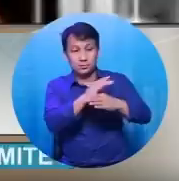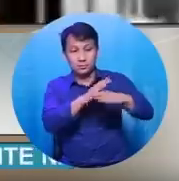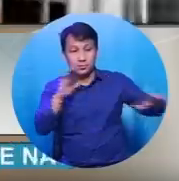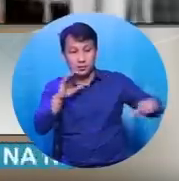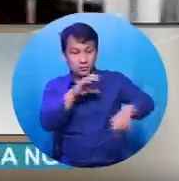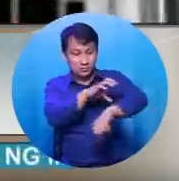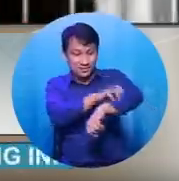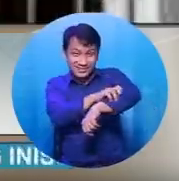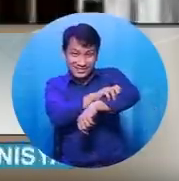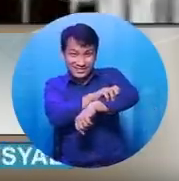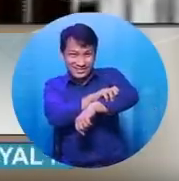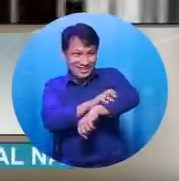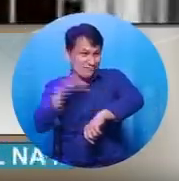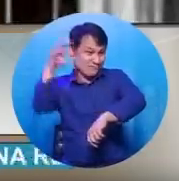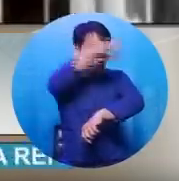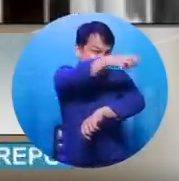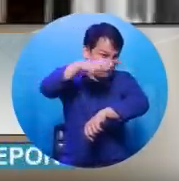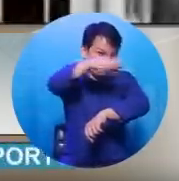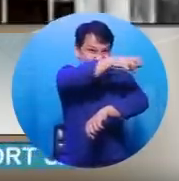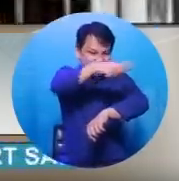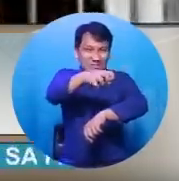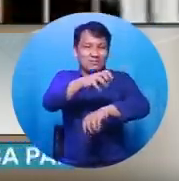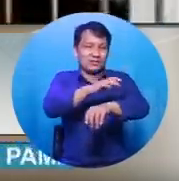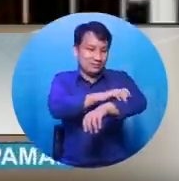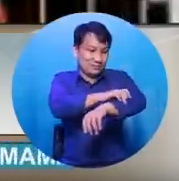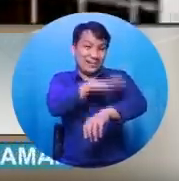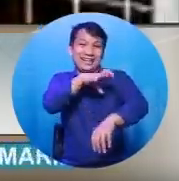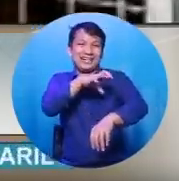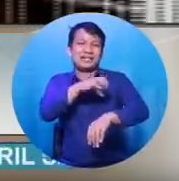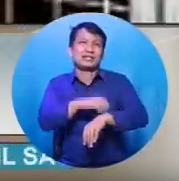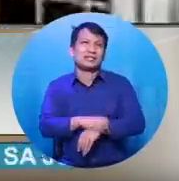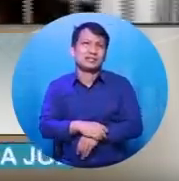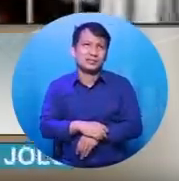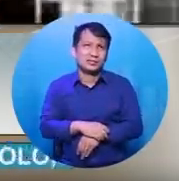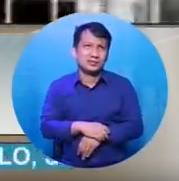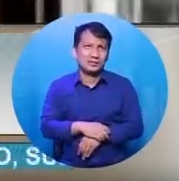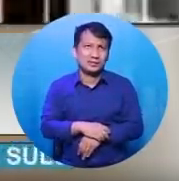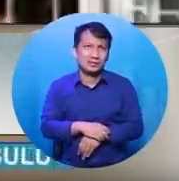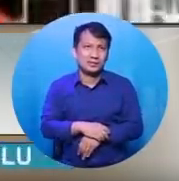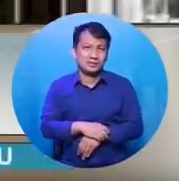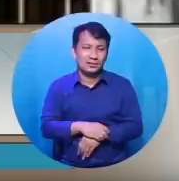yung pagkagat, sinambunutan niya. Opo. Ay,